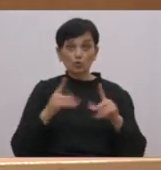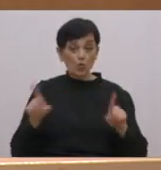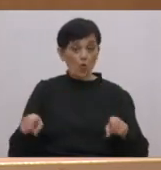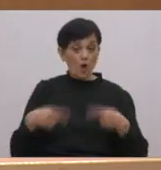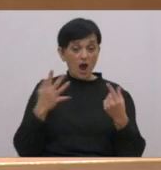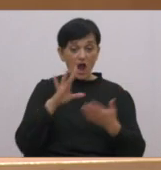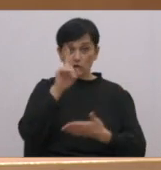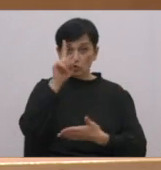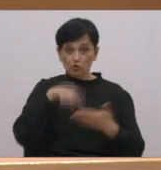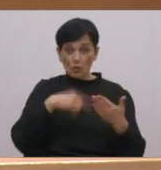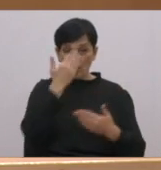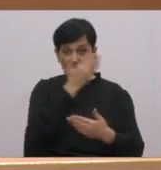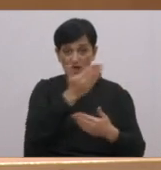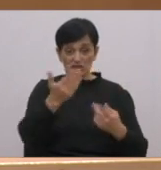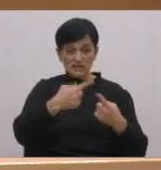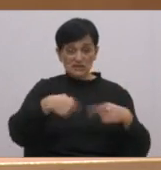დობა საზოგადოებას და